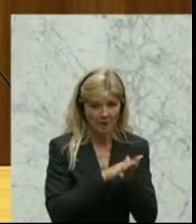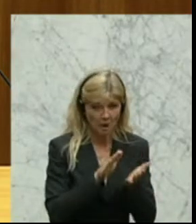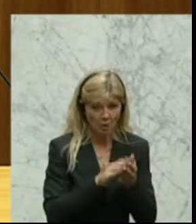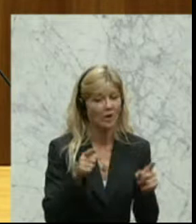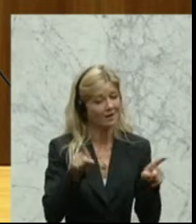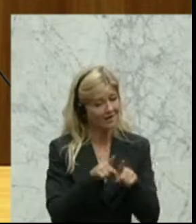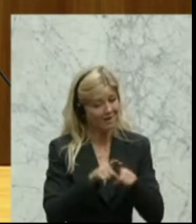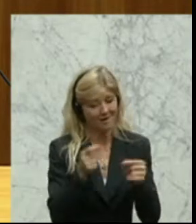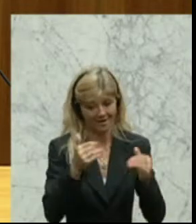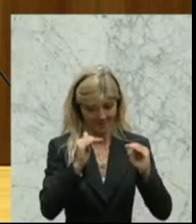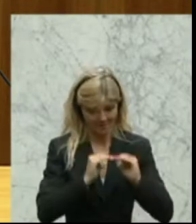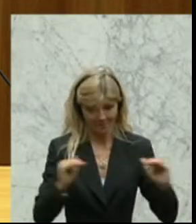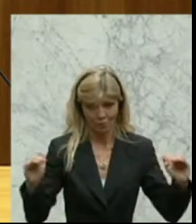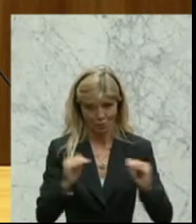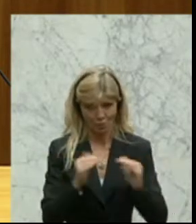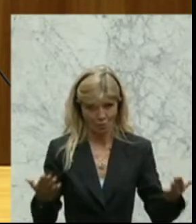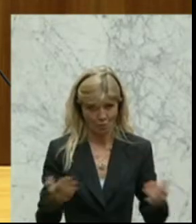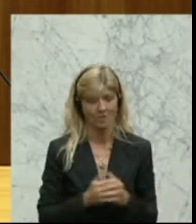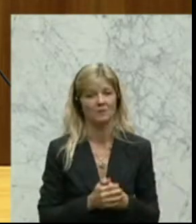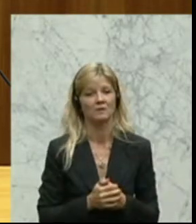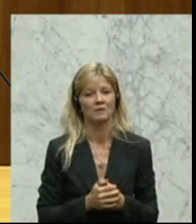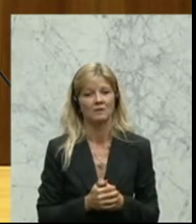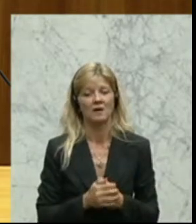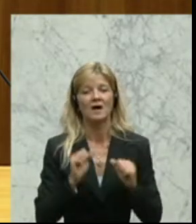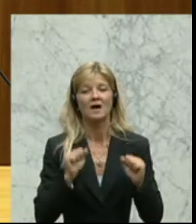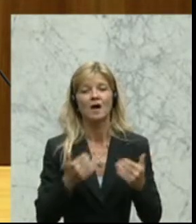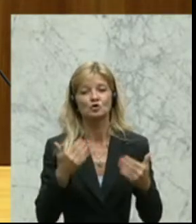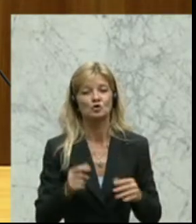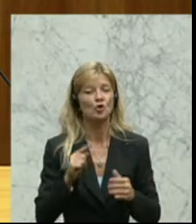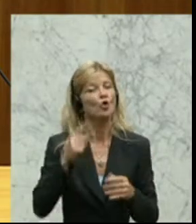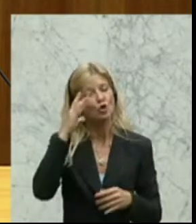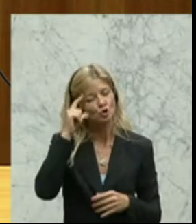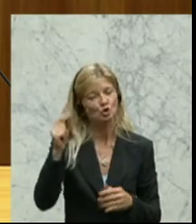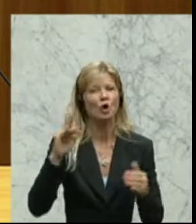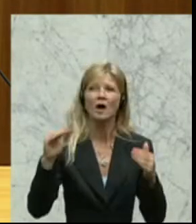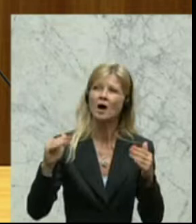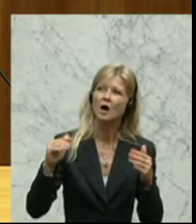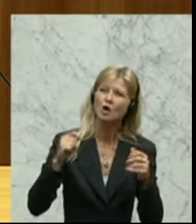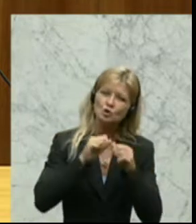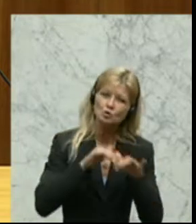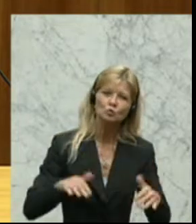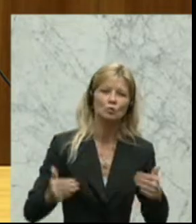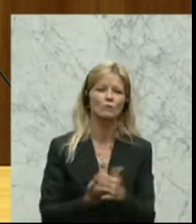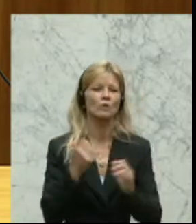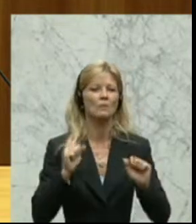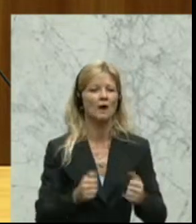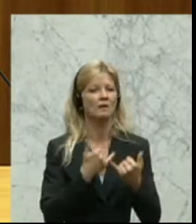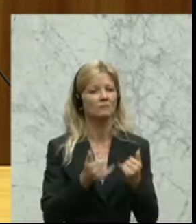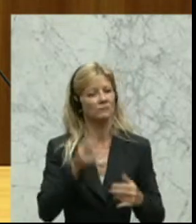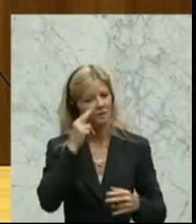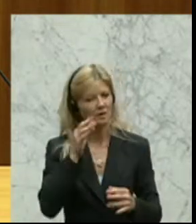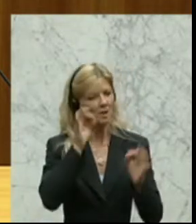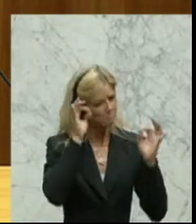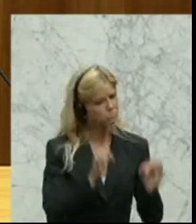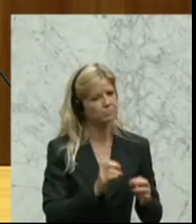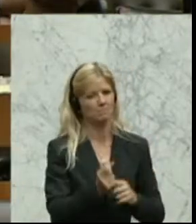setzen mit so einer Steuerstrukturreform. Akzente setzen für die Familie, Akzente setzen für irgendwelche Wirtschaftswachstum, für die